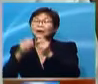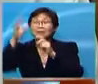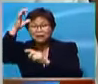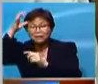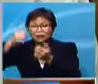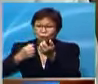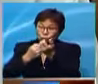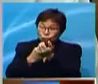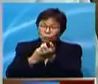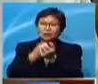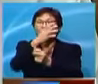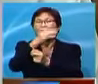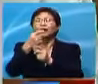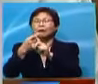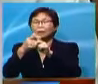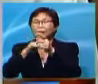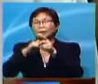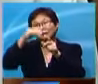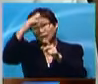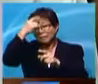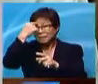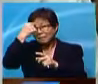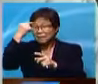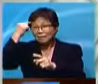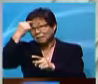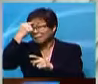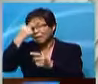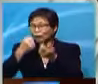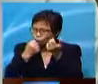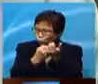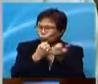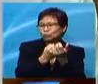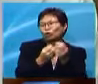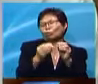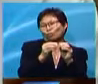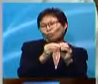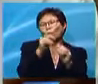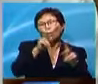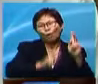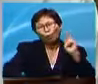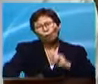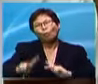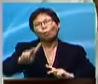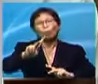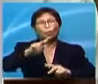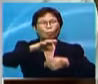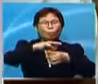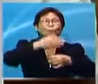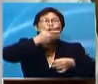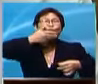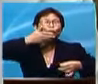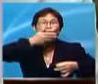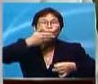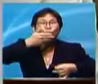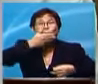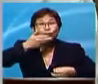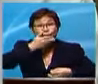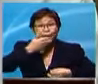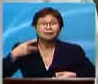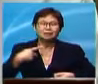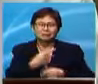Cina dan juga kaum India dari segi orang pengundi muda pun kita